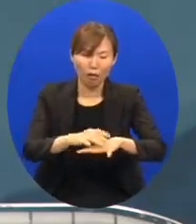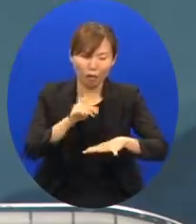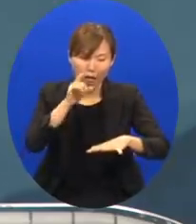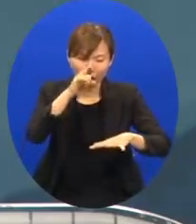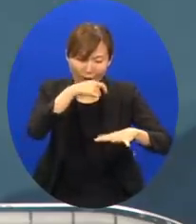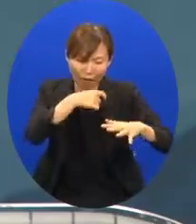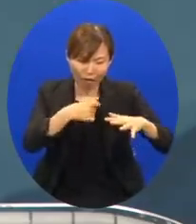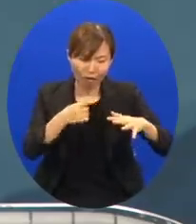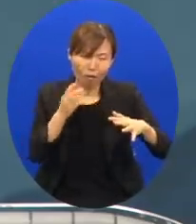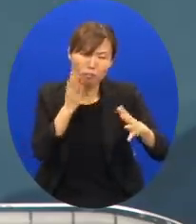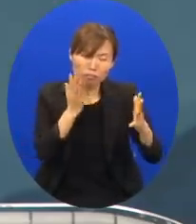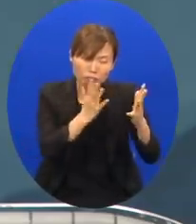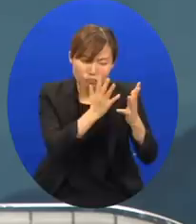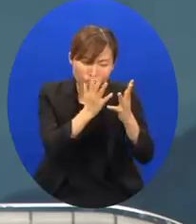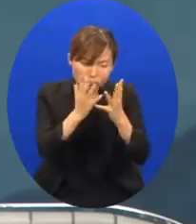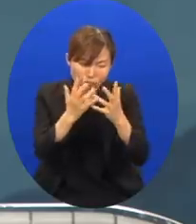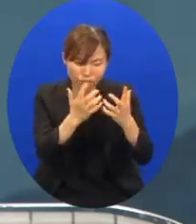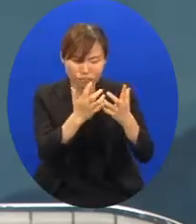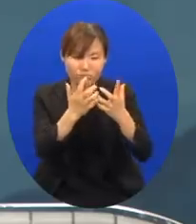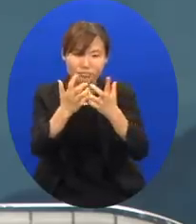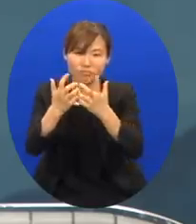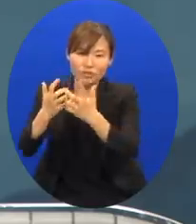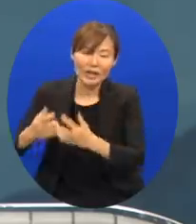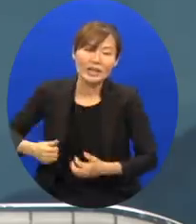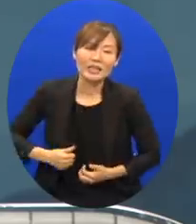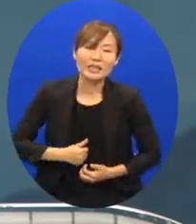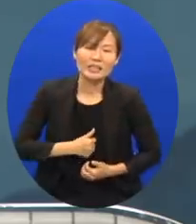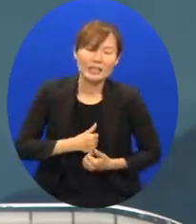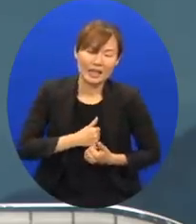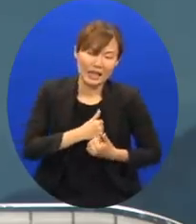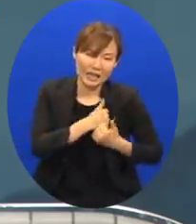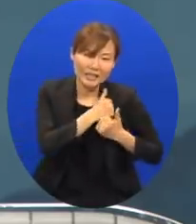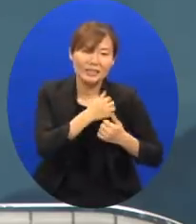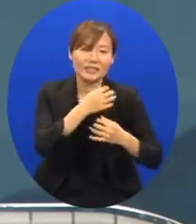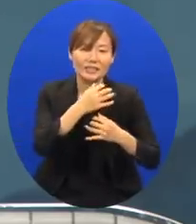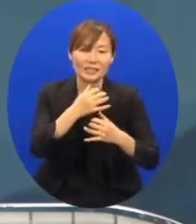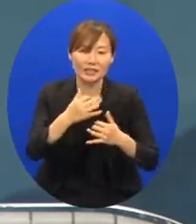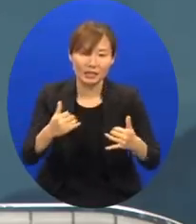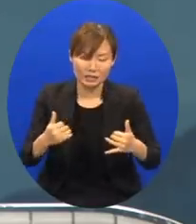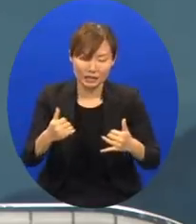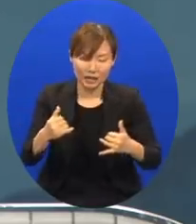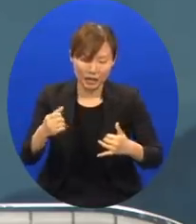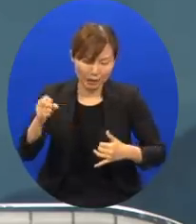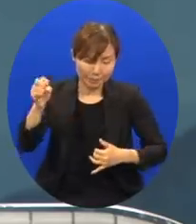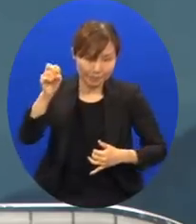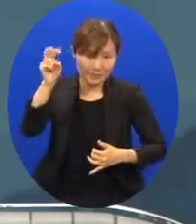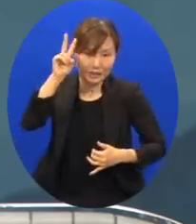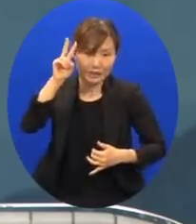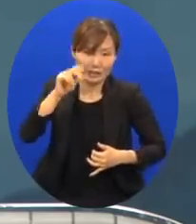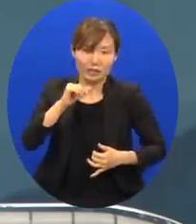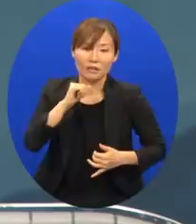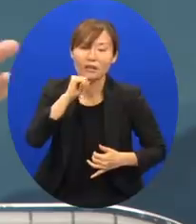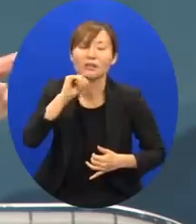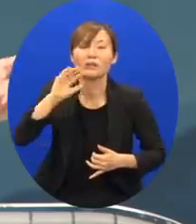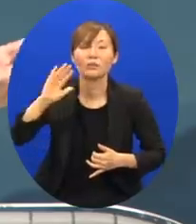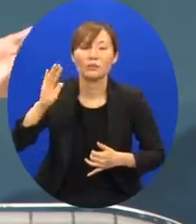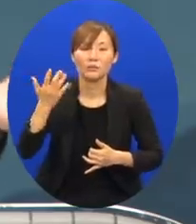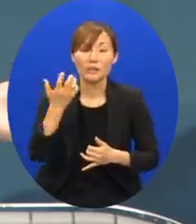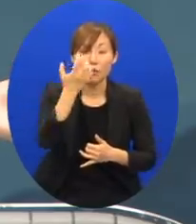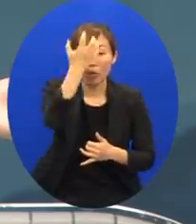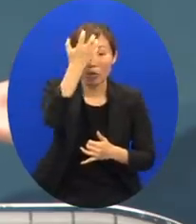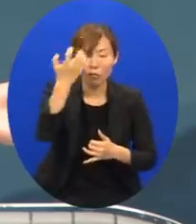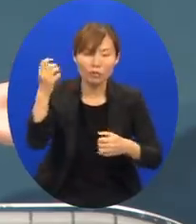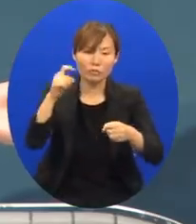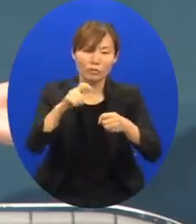그때 깨달았다는 것 게으른 자 에 삶은 이렇게 가짜 지 궁핍 이 찾아오게 되는 거구 를 여러분 영적으로 는